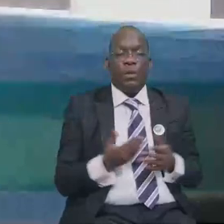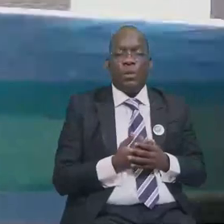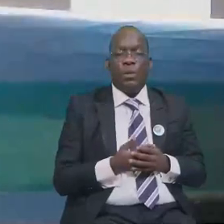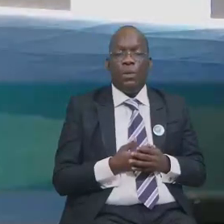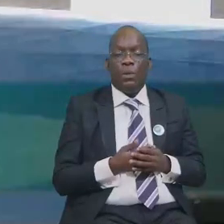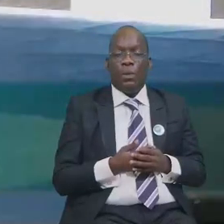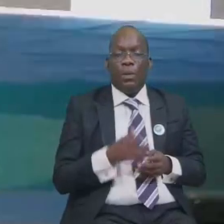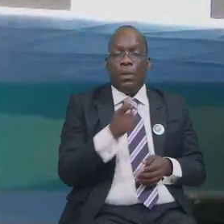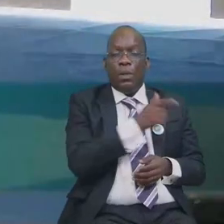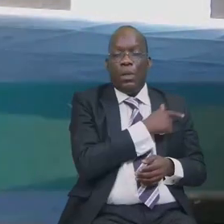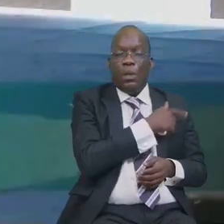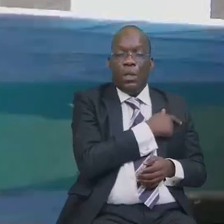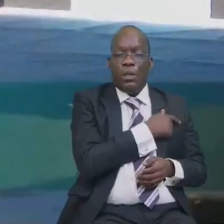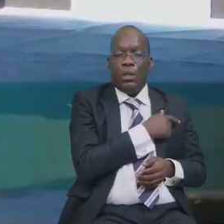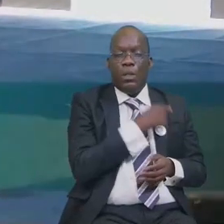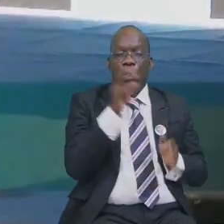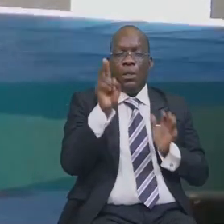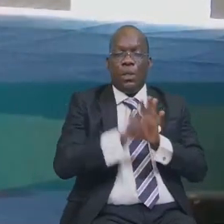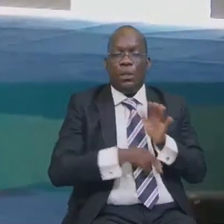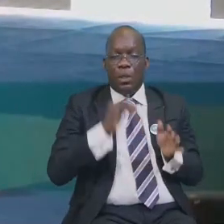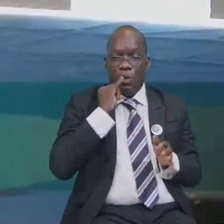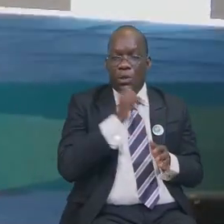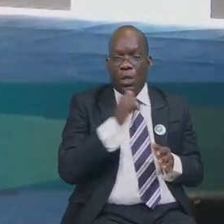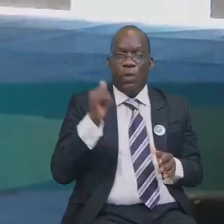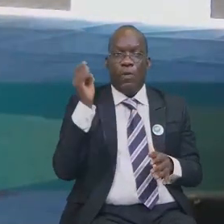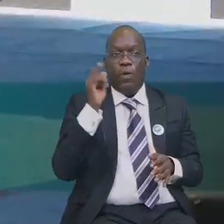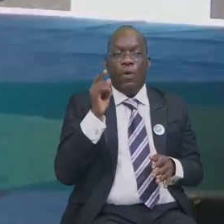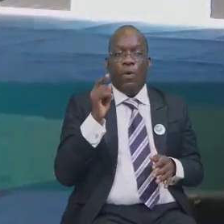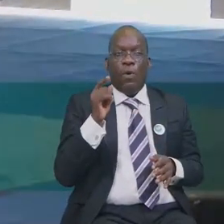la paresse, c'est une faute.